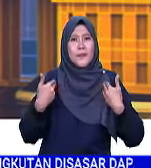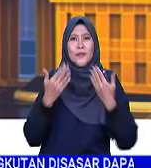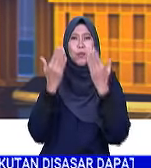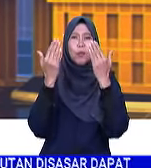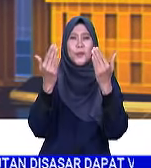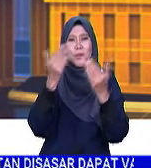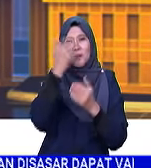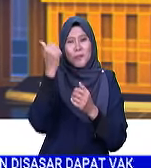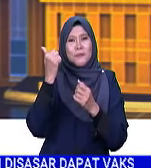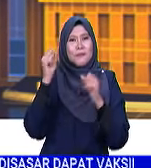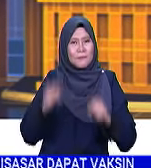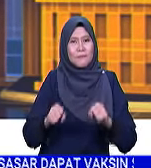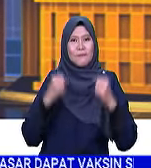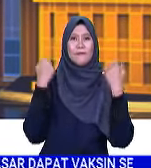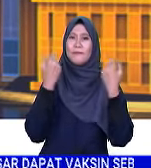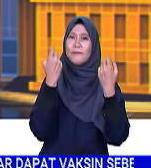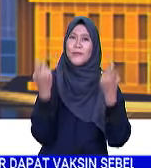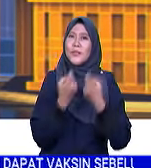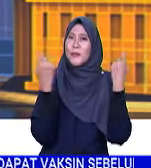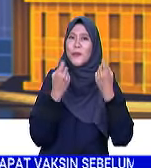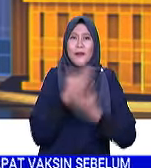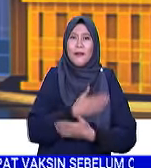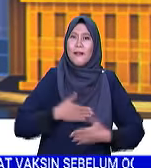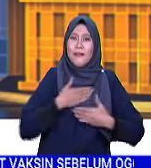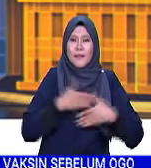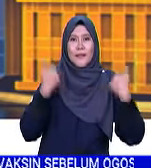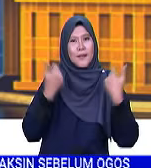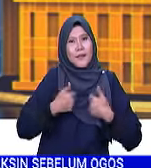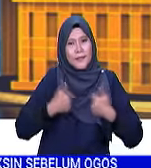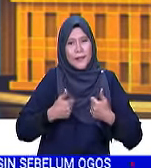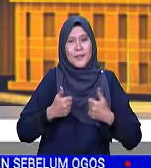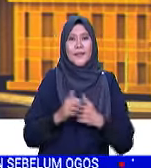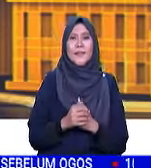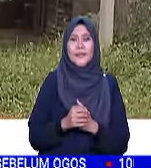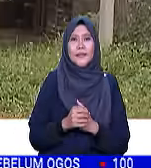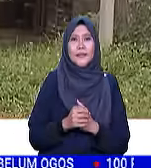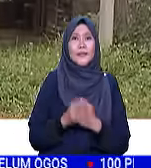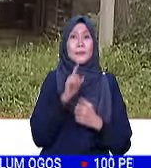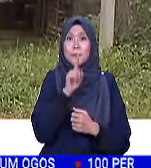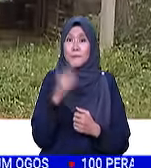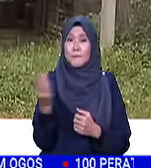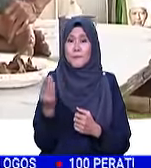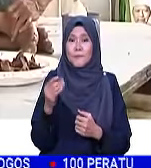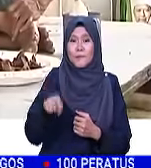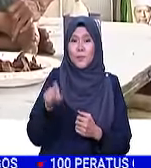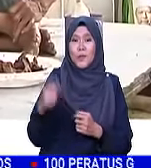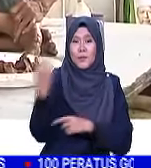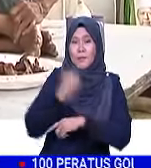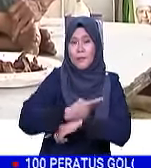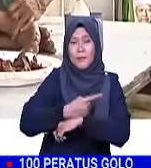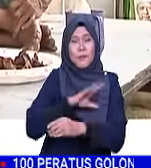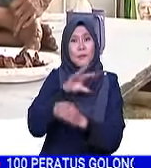kerana masih mampu menyambut Hari Raya Aidiladha dalam suasana sederhana. Katanya, seperti biasa, keperluannya